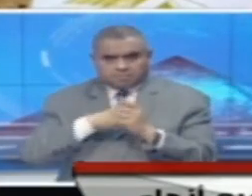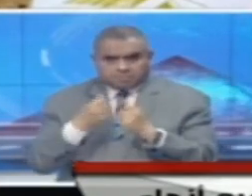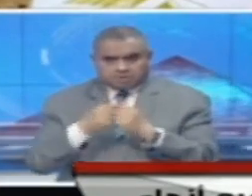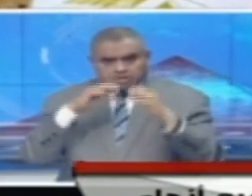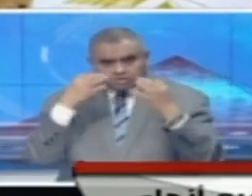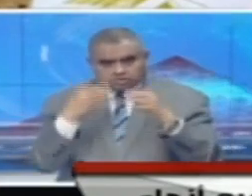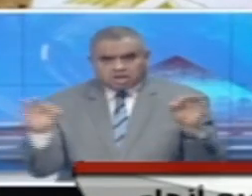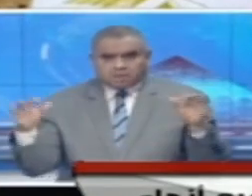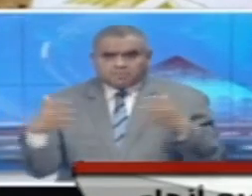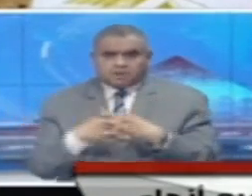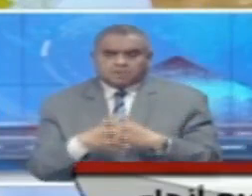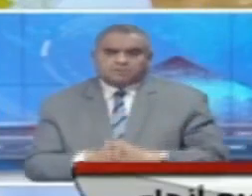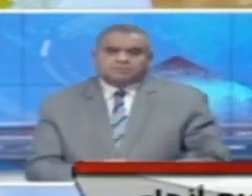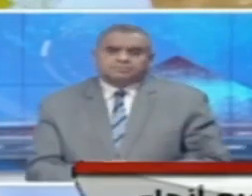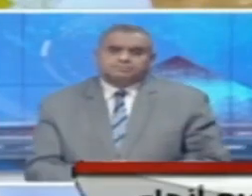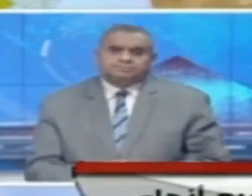والشامل،